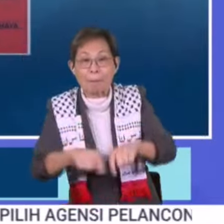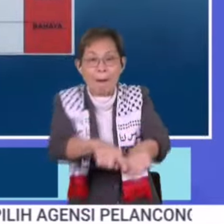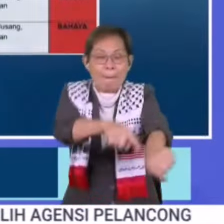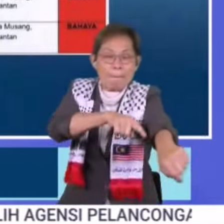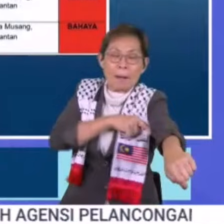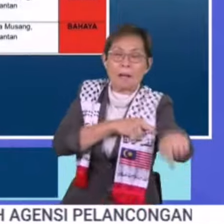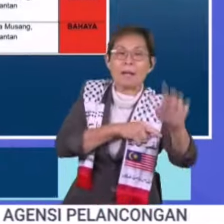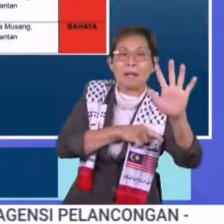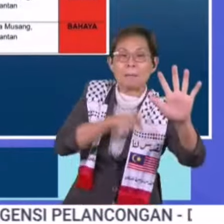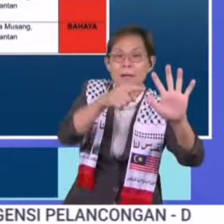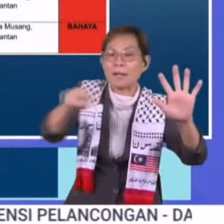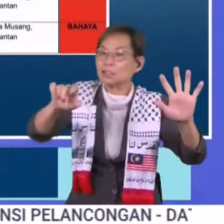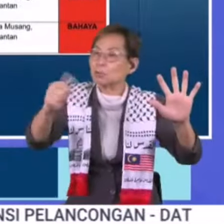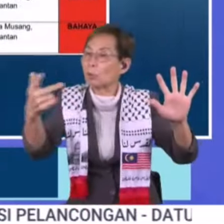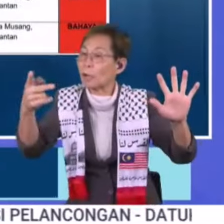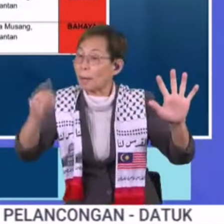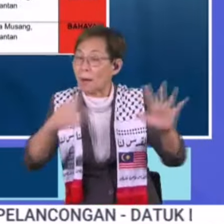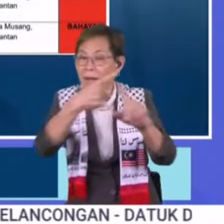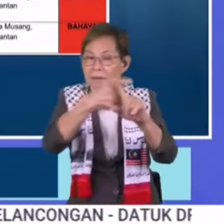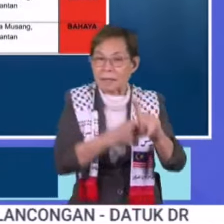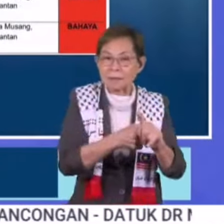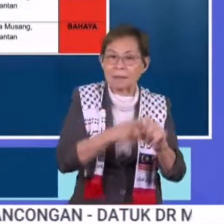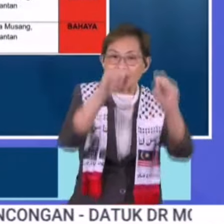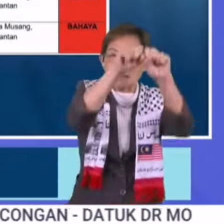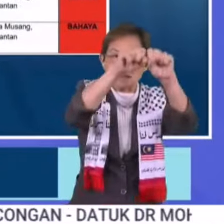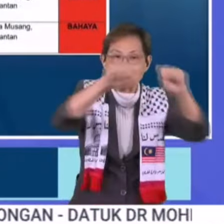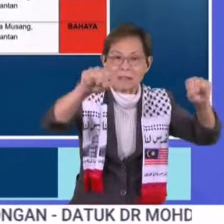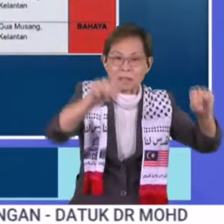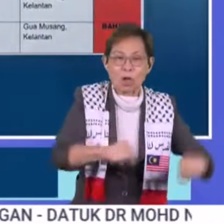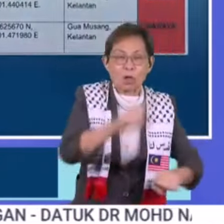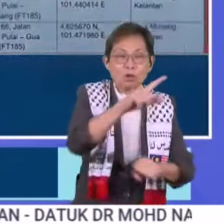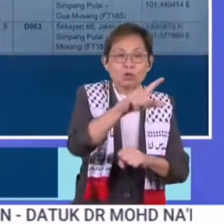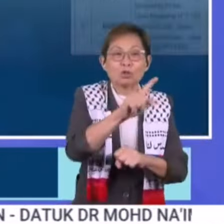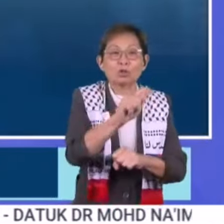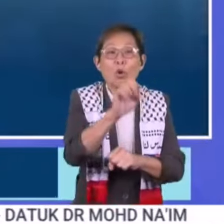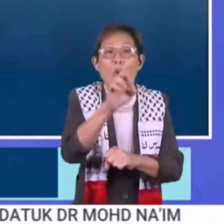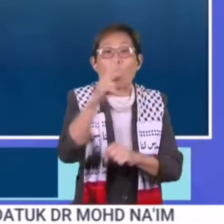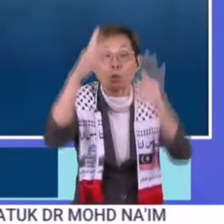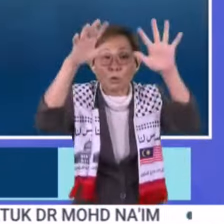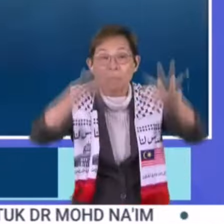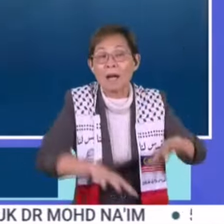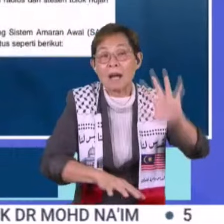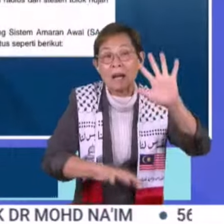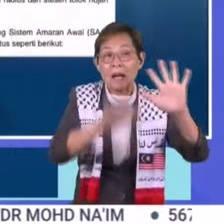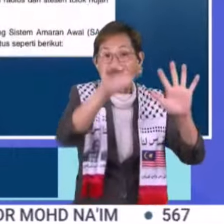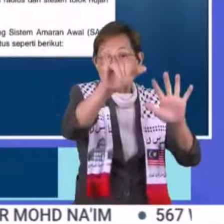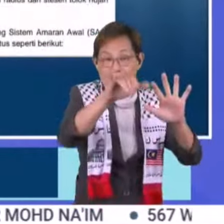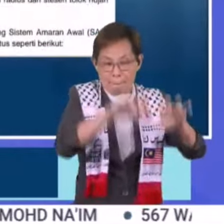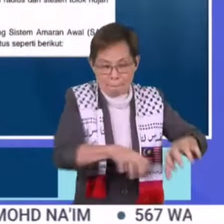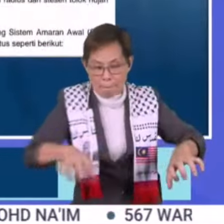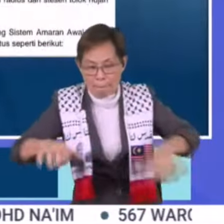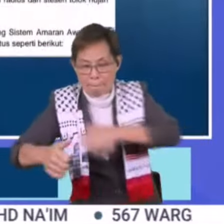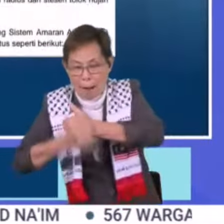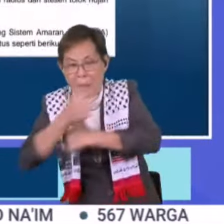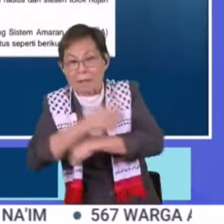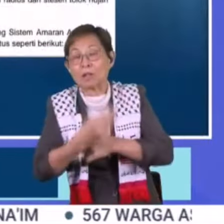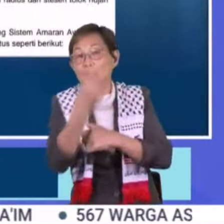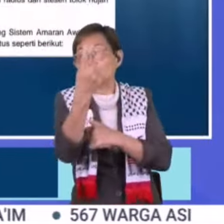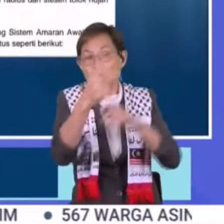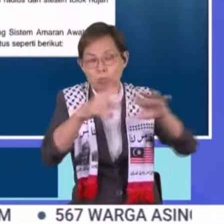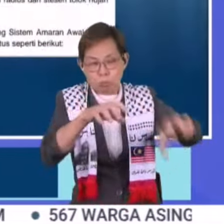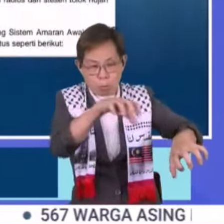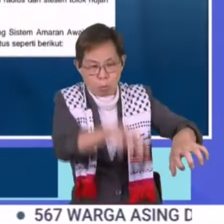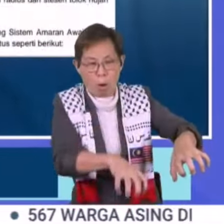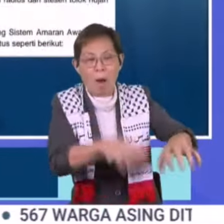sepanjang 5 hingga 10 km dari stesen tolok hujan. 6 lokasi dikategorikan sebagai bahaya, termasuk 2 lokasi